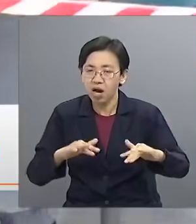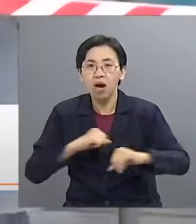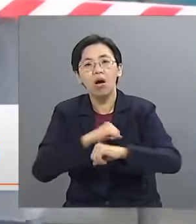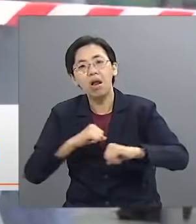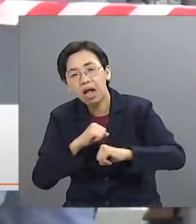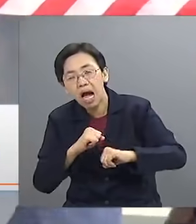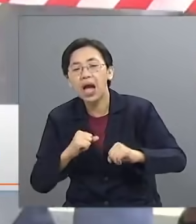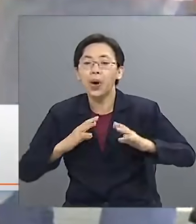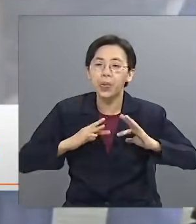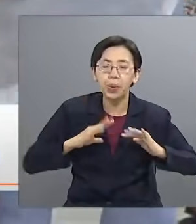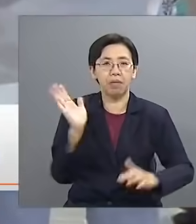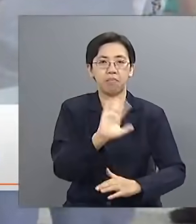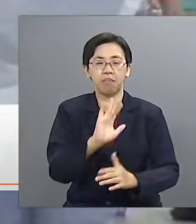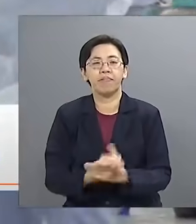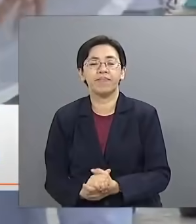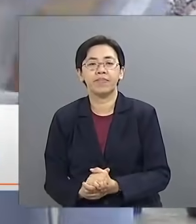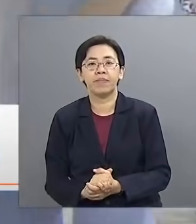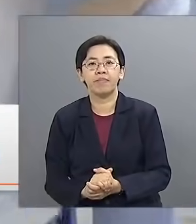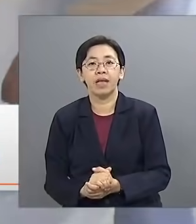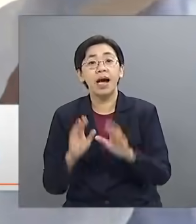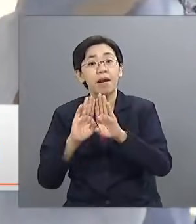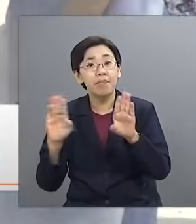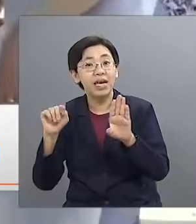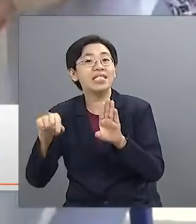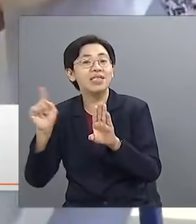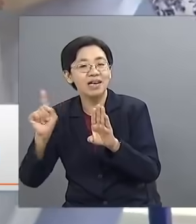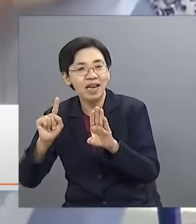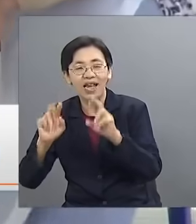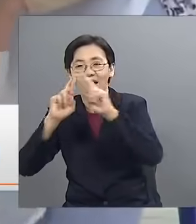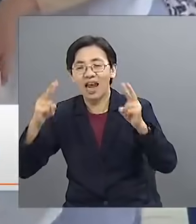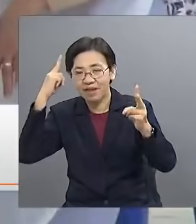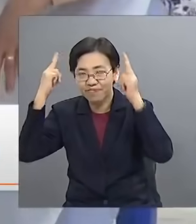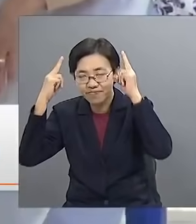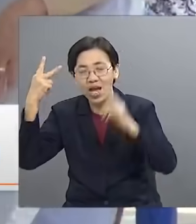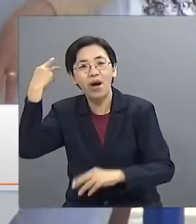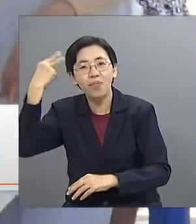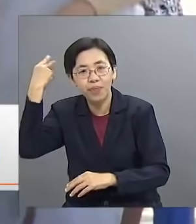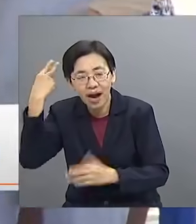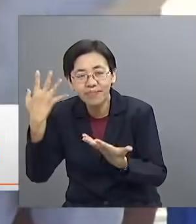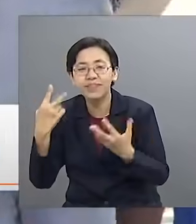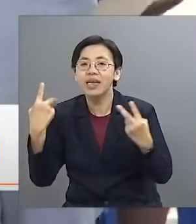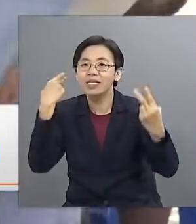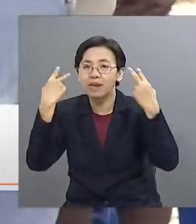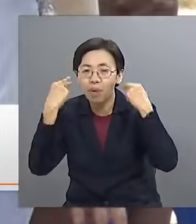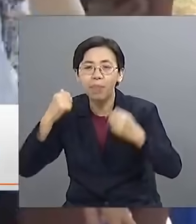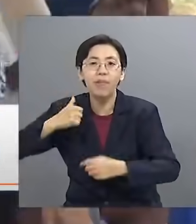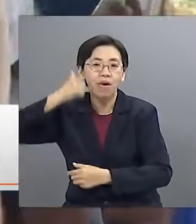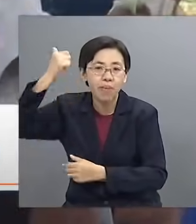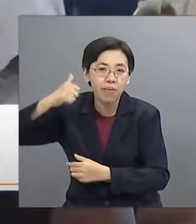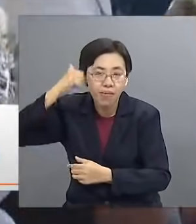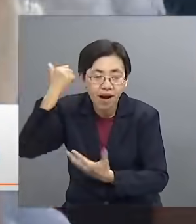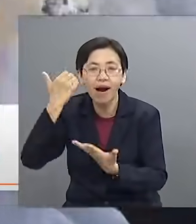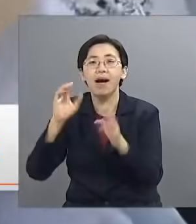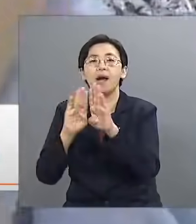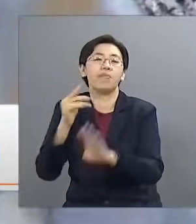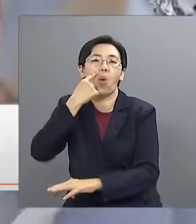ส่วนที่ยังเปิดบริการได้ก็คือร้านเสริมสวยแต่งผมตัดผมก็ให้เปิดดำเนินการ